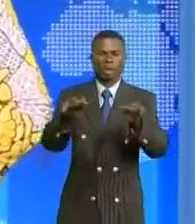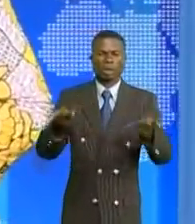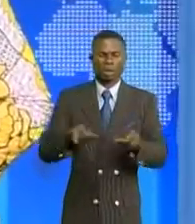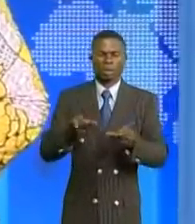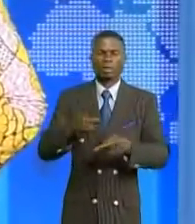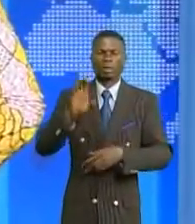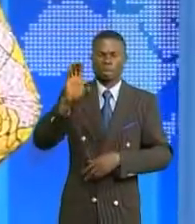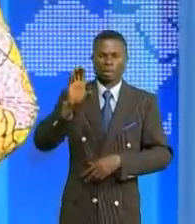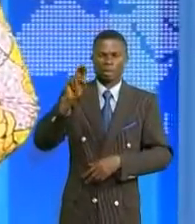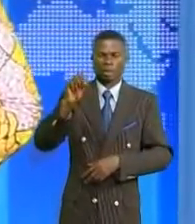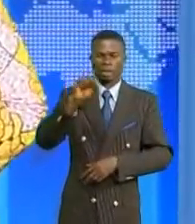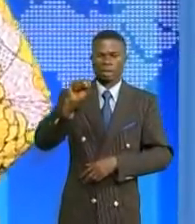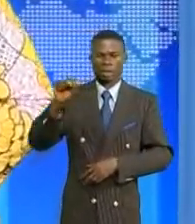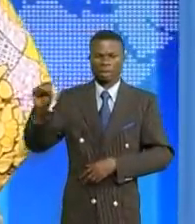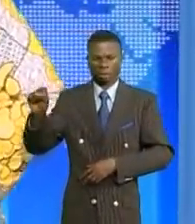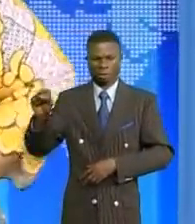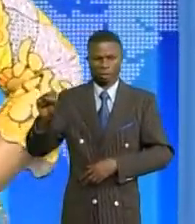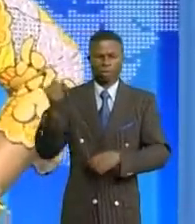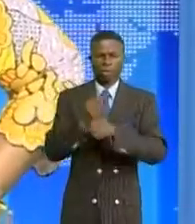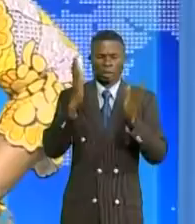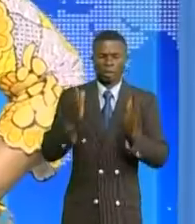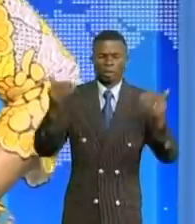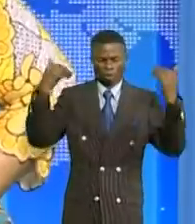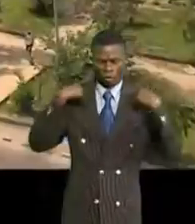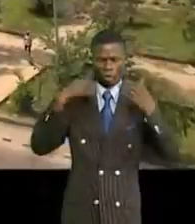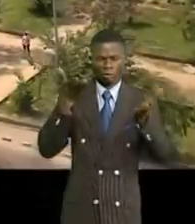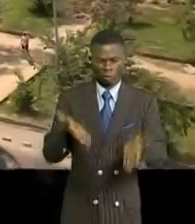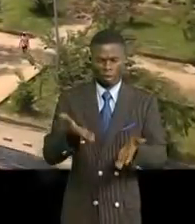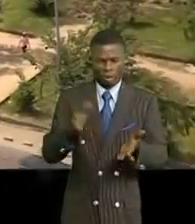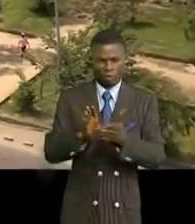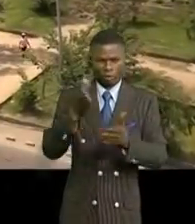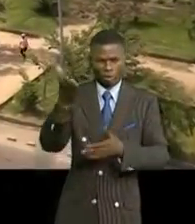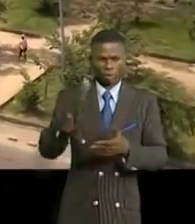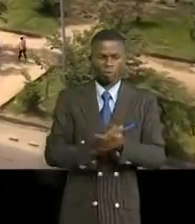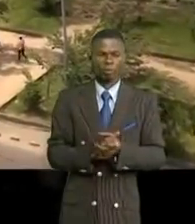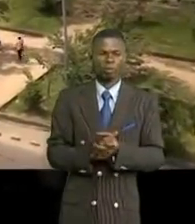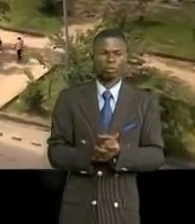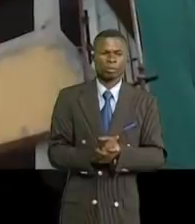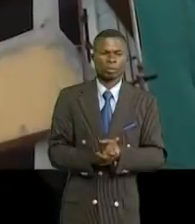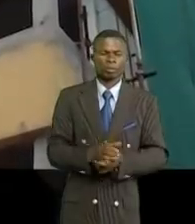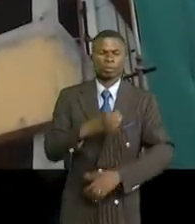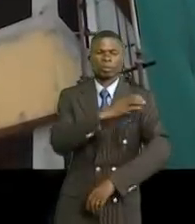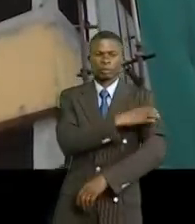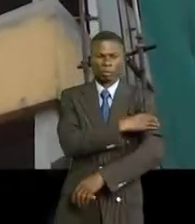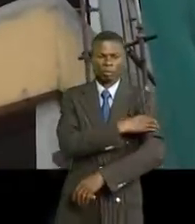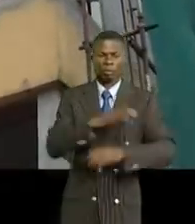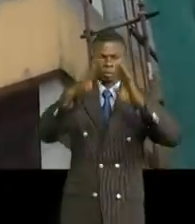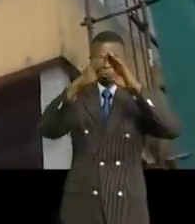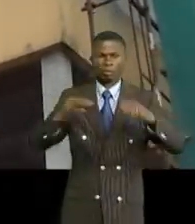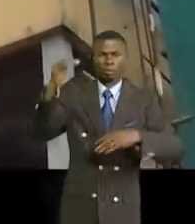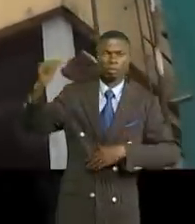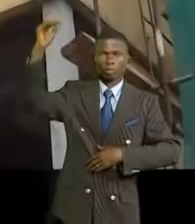de sécurité sociale et les agents publics cédric hennion coeur de kinshasa la capitale un immeuble de six